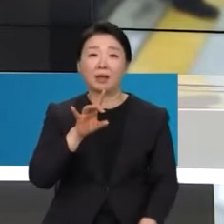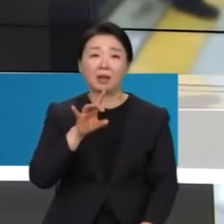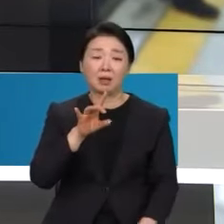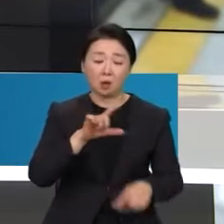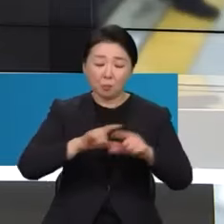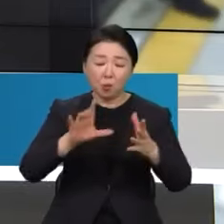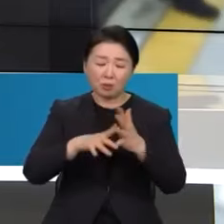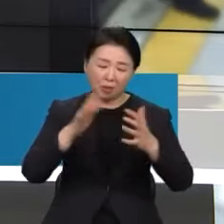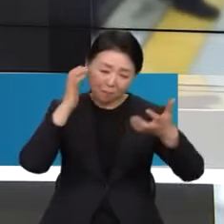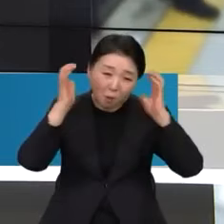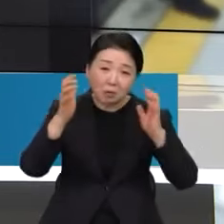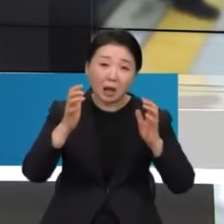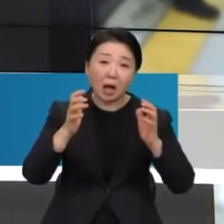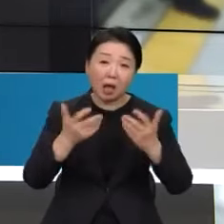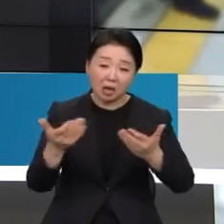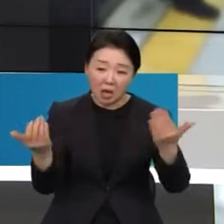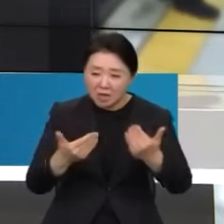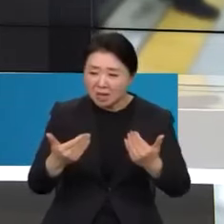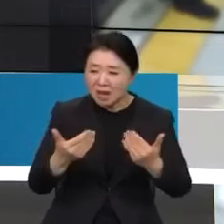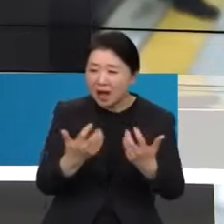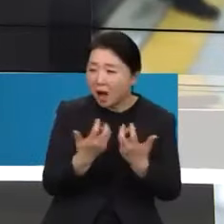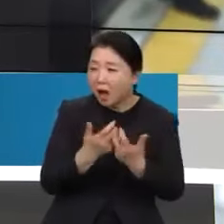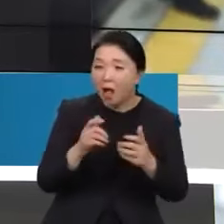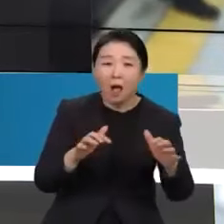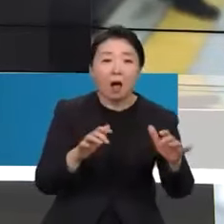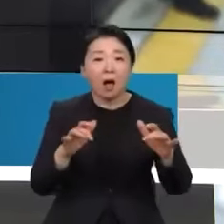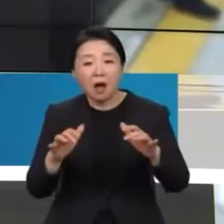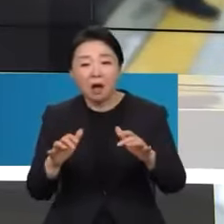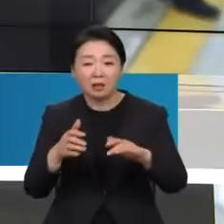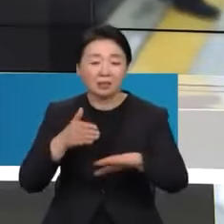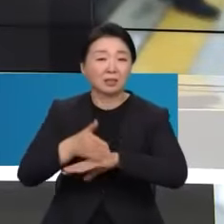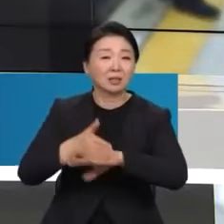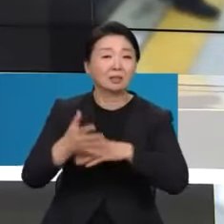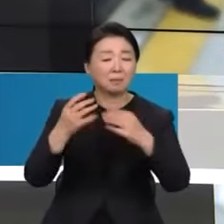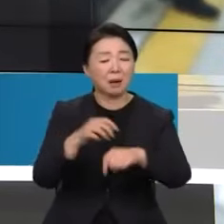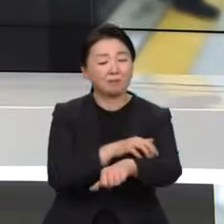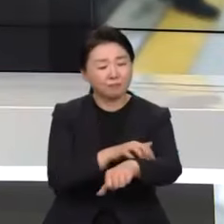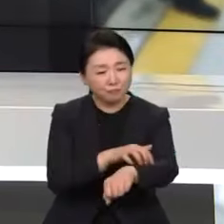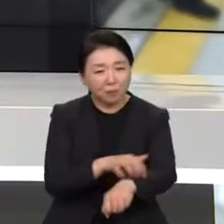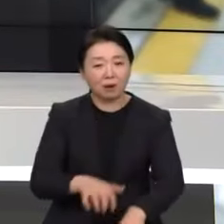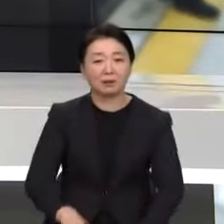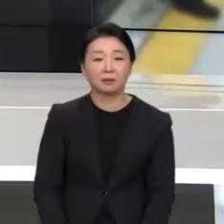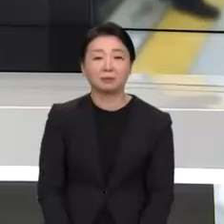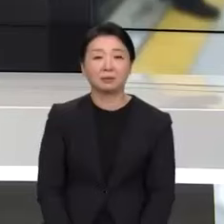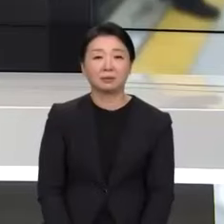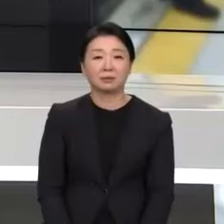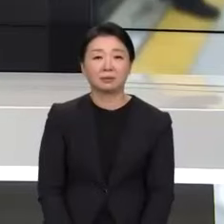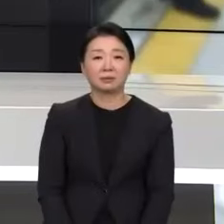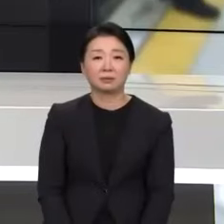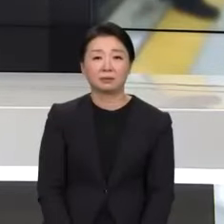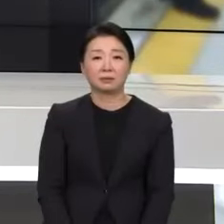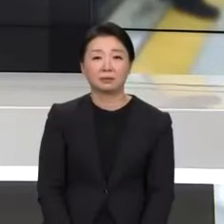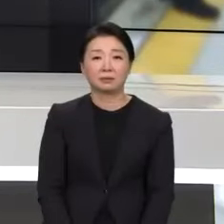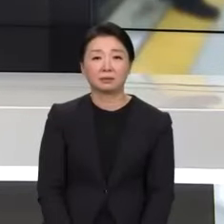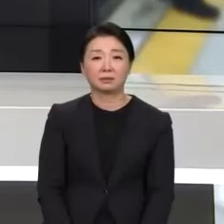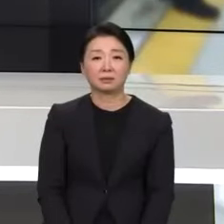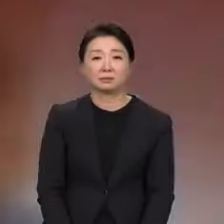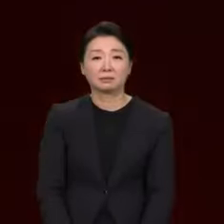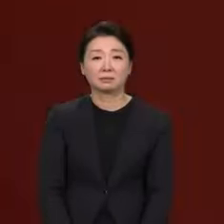구간인데 출근길 대란이 벌어지며 시민들이 무더기로 지각하는 등 불편이 컸습니다. 신진 기자가 취재했습니다.